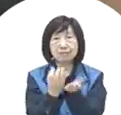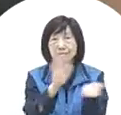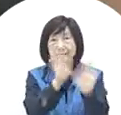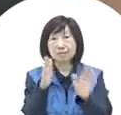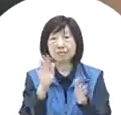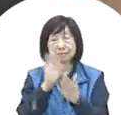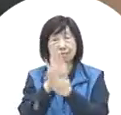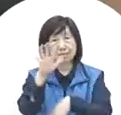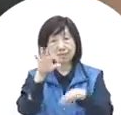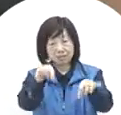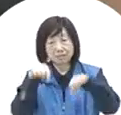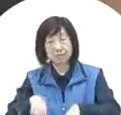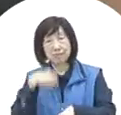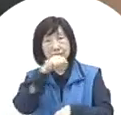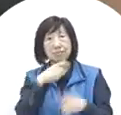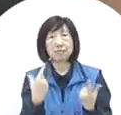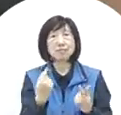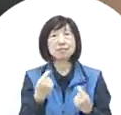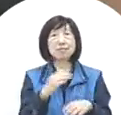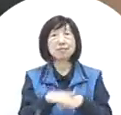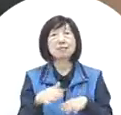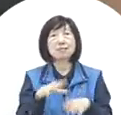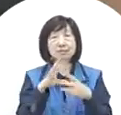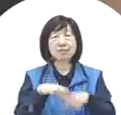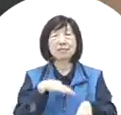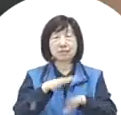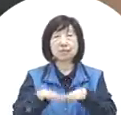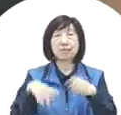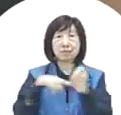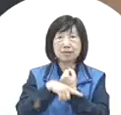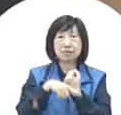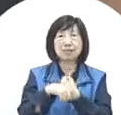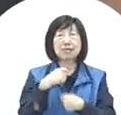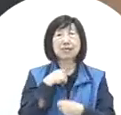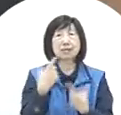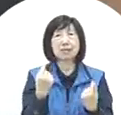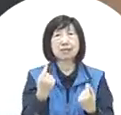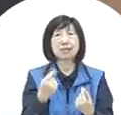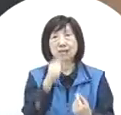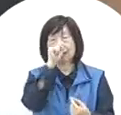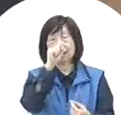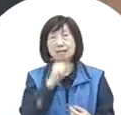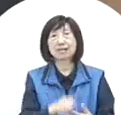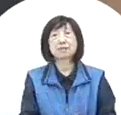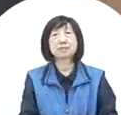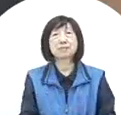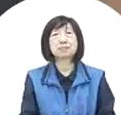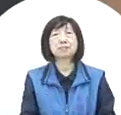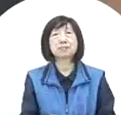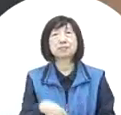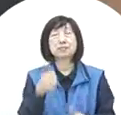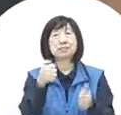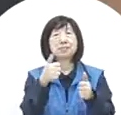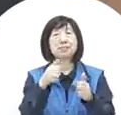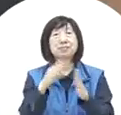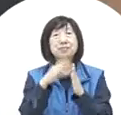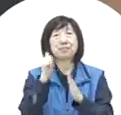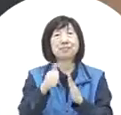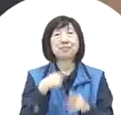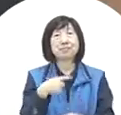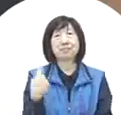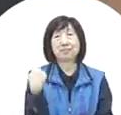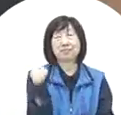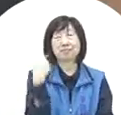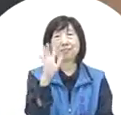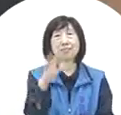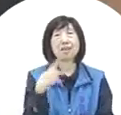发生，所以这个东西我们可以来多琢磨、多努力，这个是一定要努力的方向。哎，谢议员。 我提醒局长哦，昨天山田摩议员